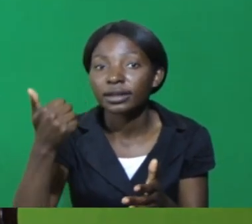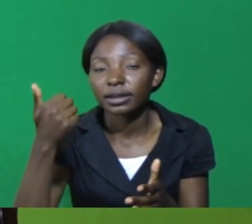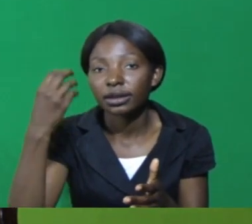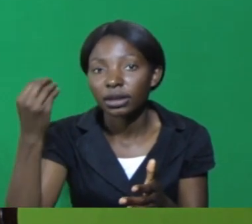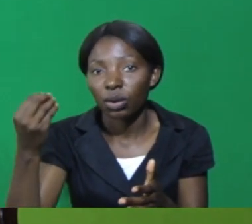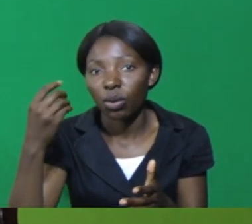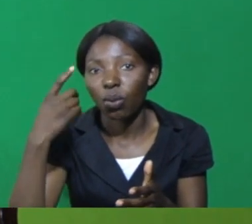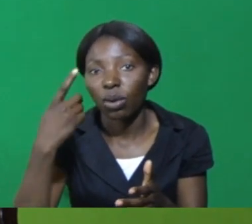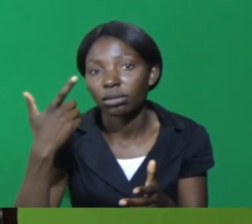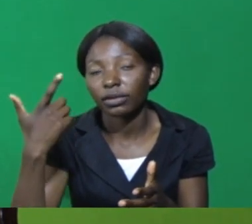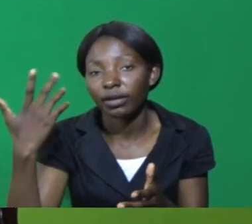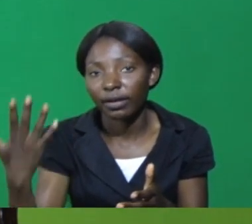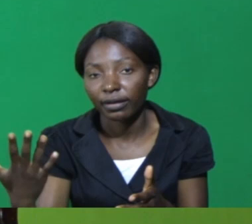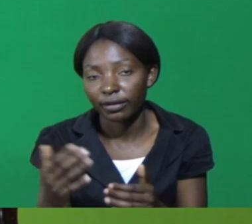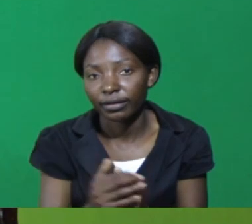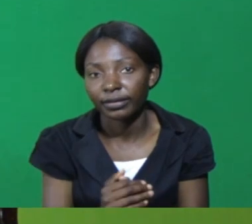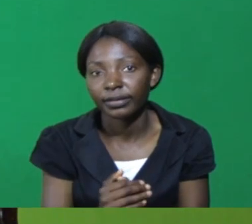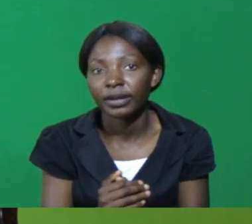460 175,